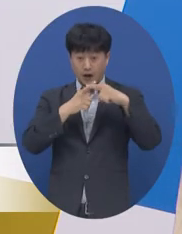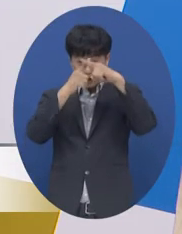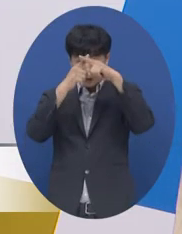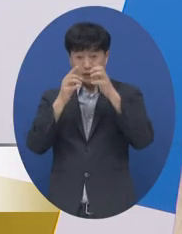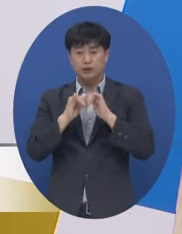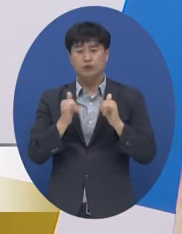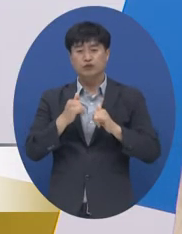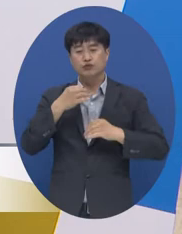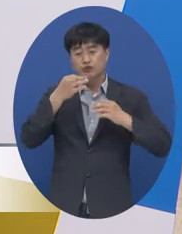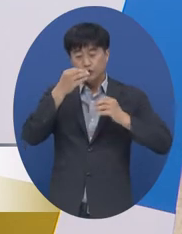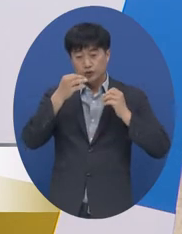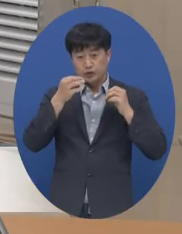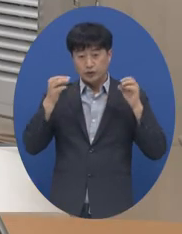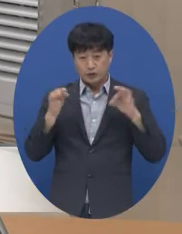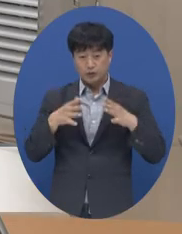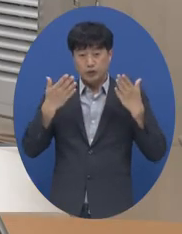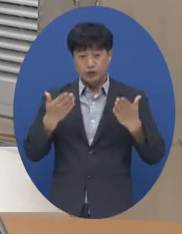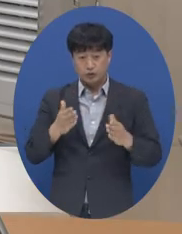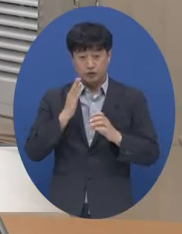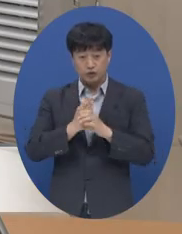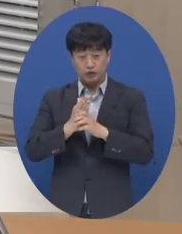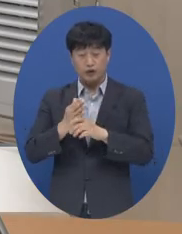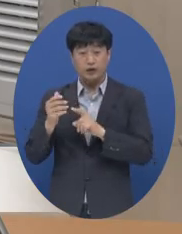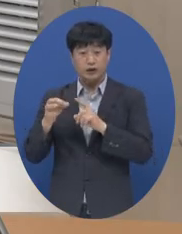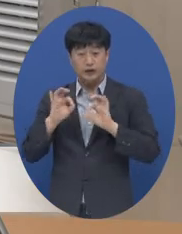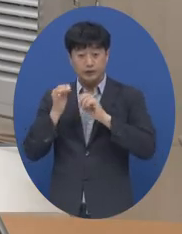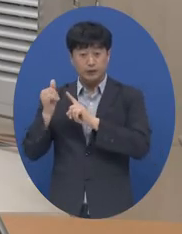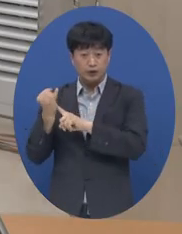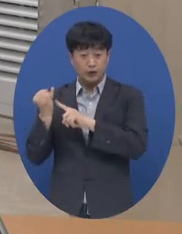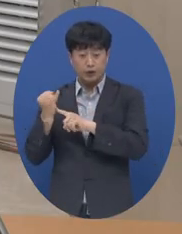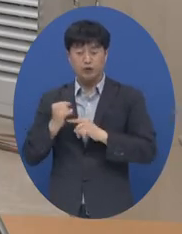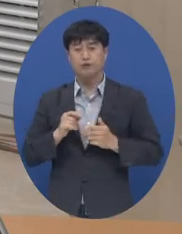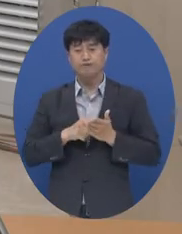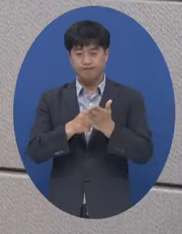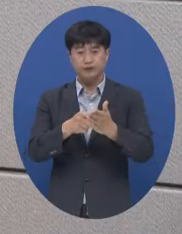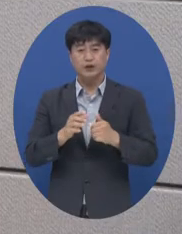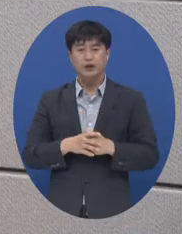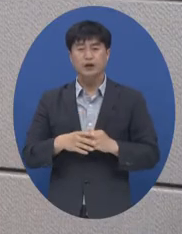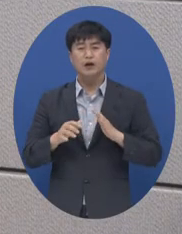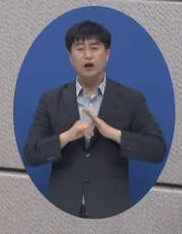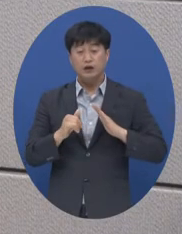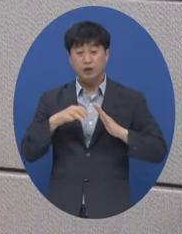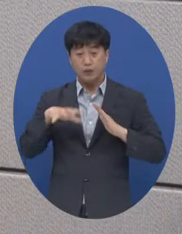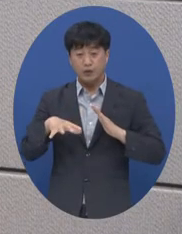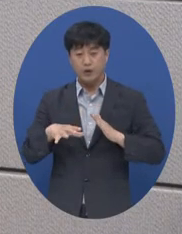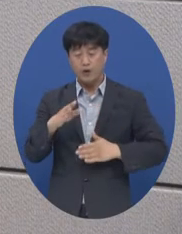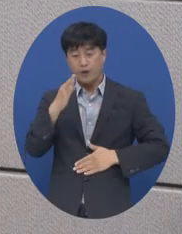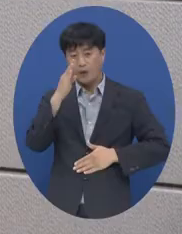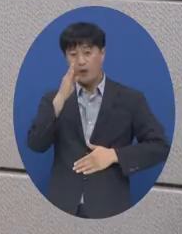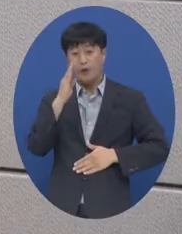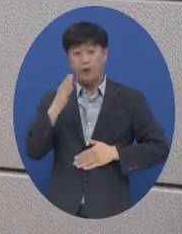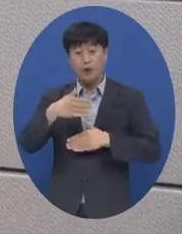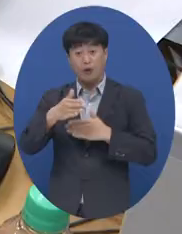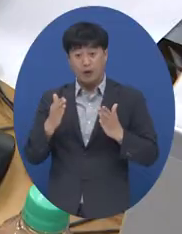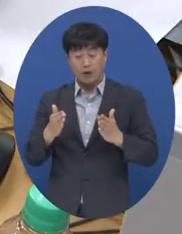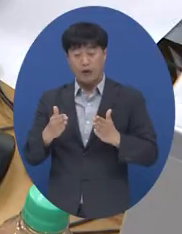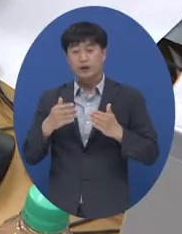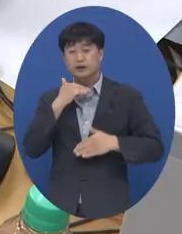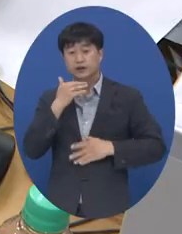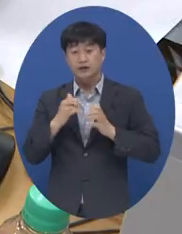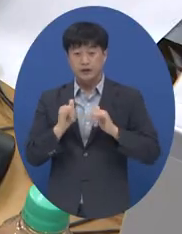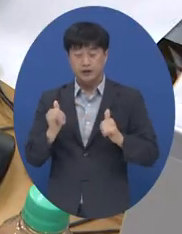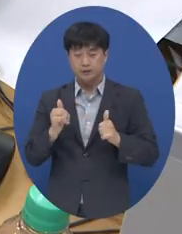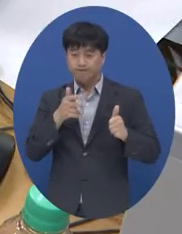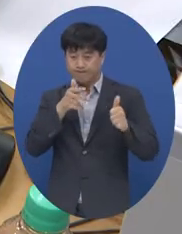잠시 쉬고 있던 김혜수 씨도 기꺼이 경기도 긴급의료지원단에 자원했습니다. 가정에서 병상 배정을 기다리는 코로나19